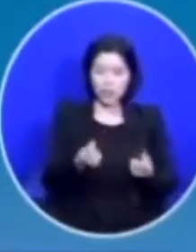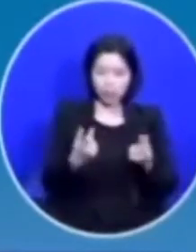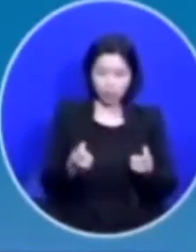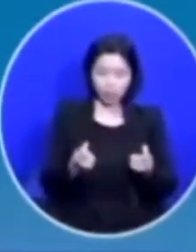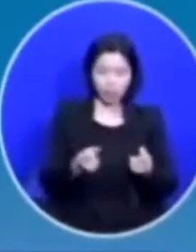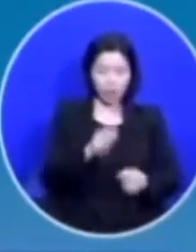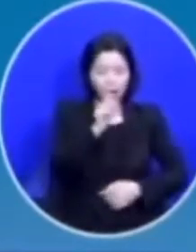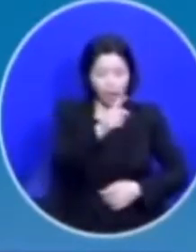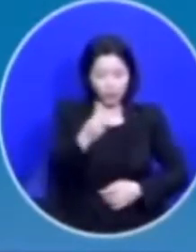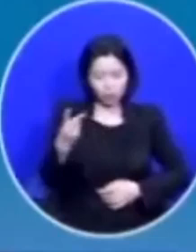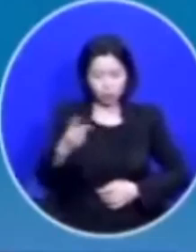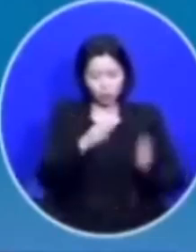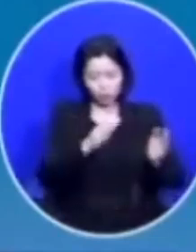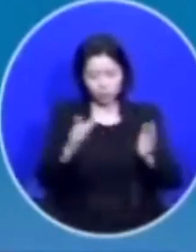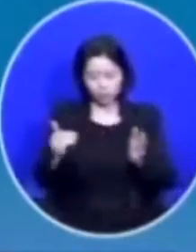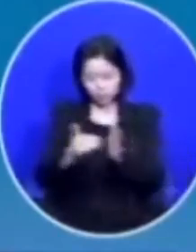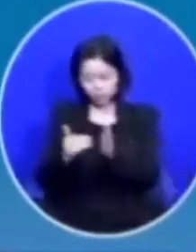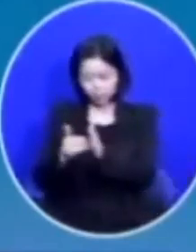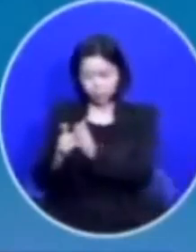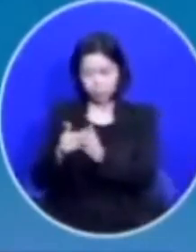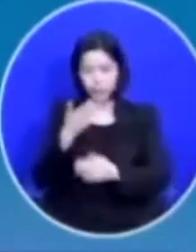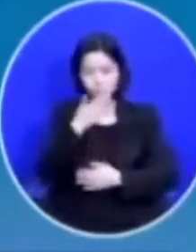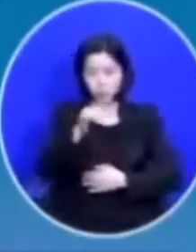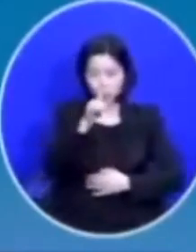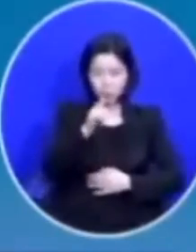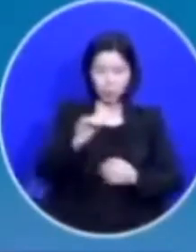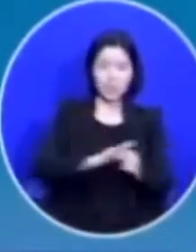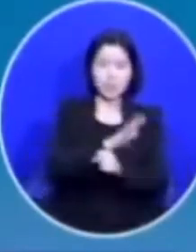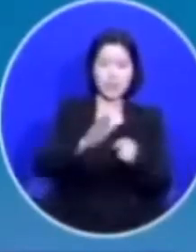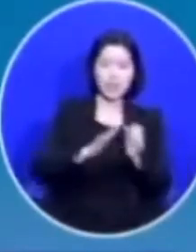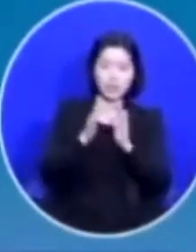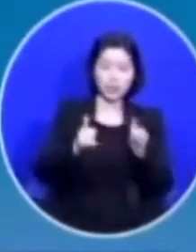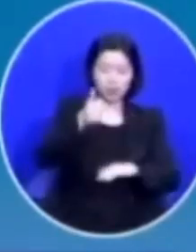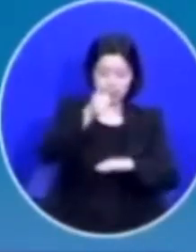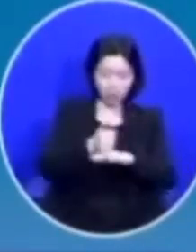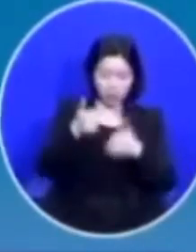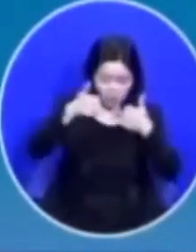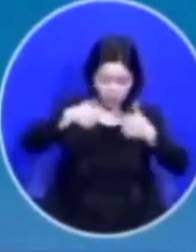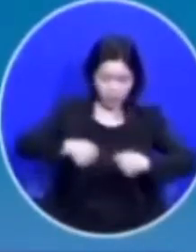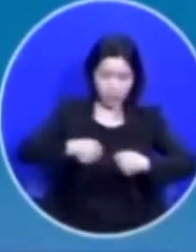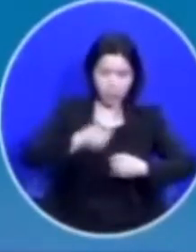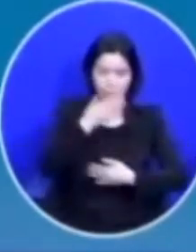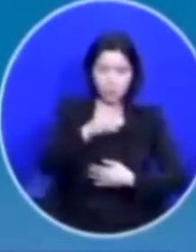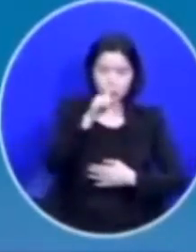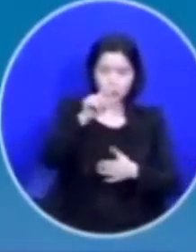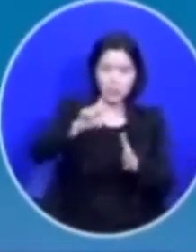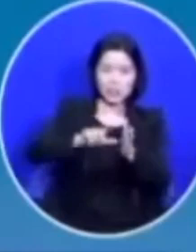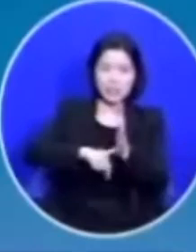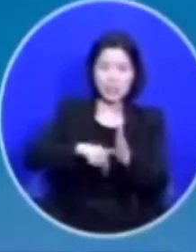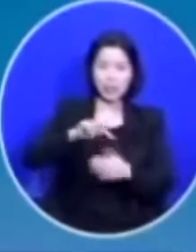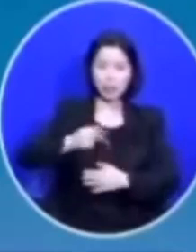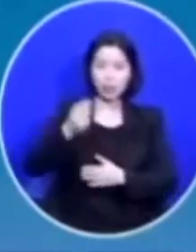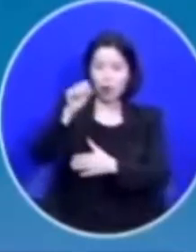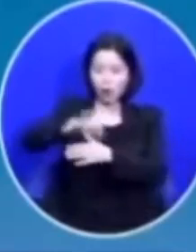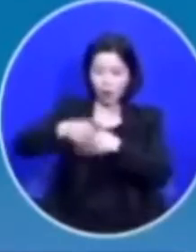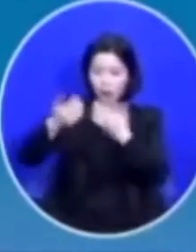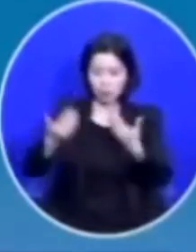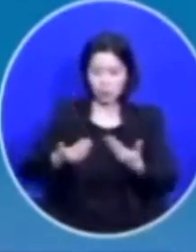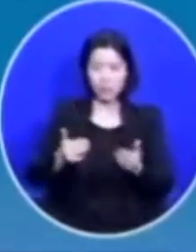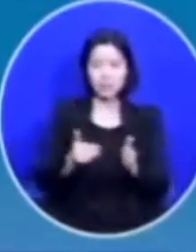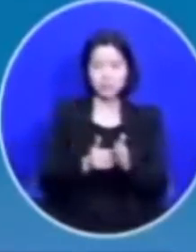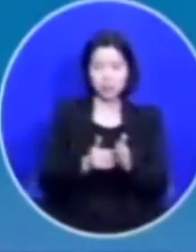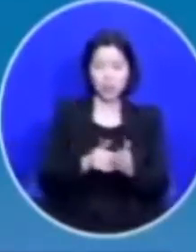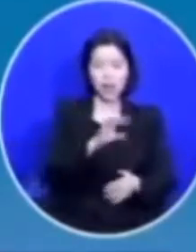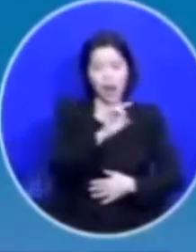주변을 정리할 수 있고 사랑하는 사람들에게 자 끌 인사를 할 수 있는 시간도 허락 받았습니다